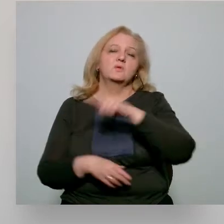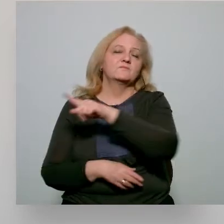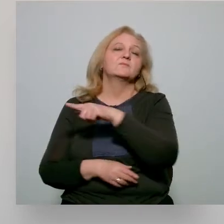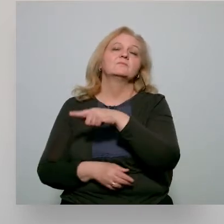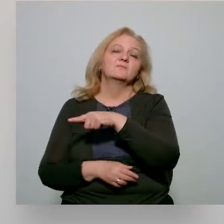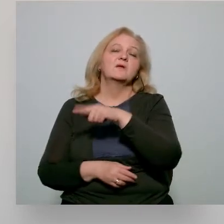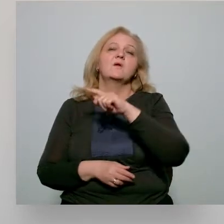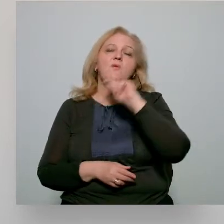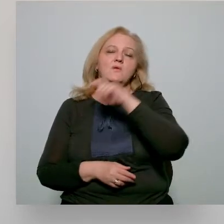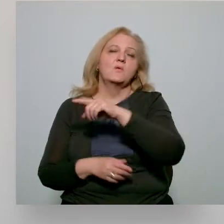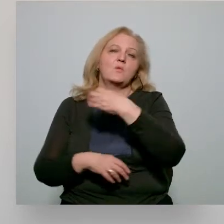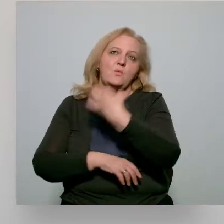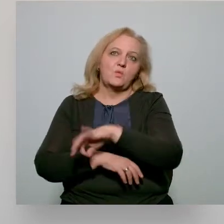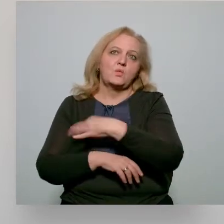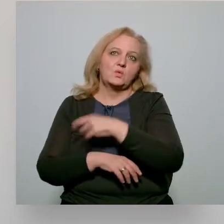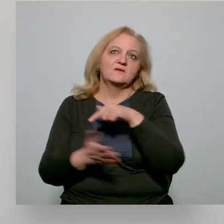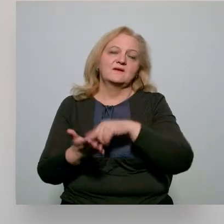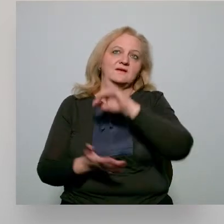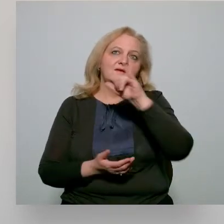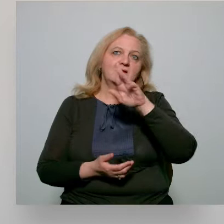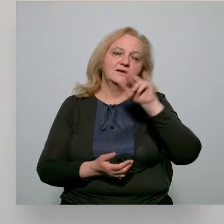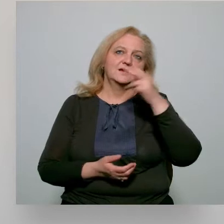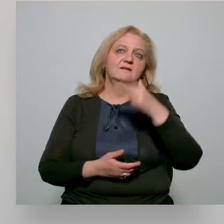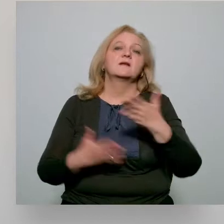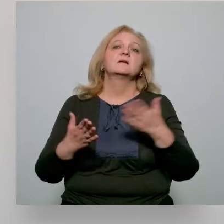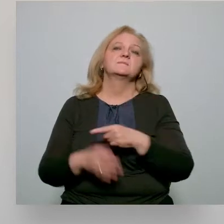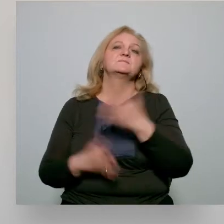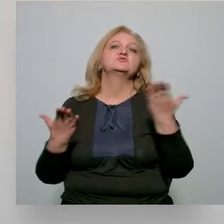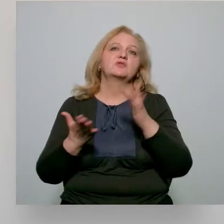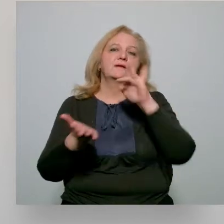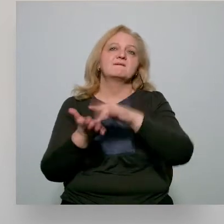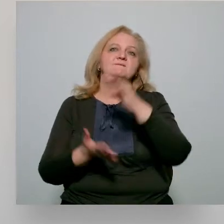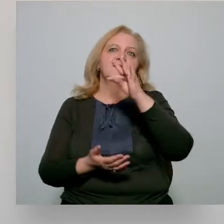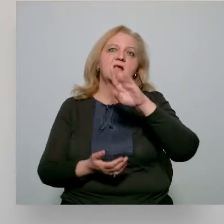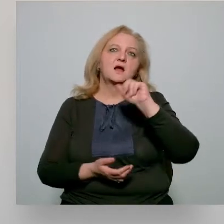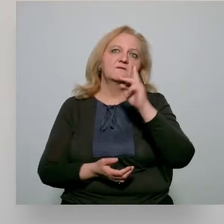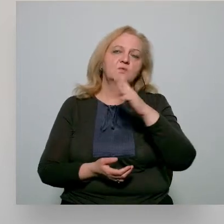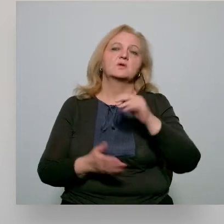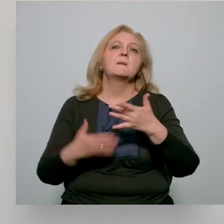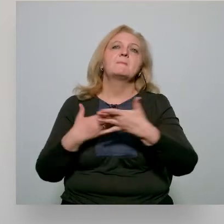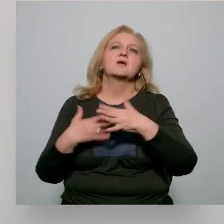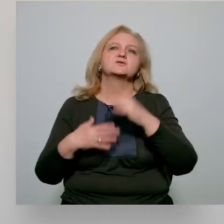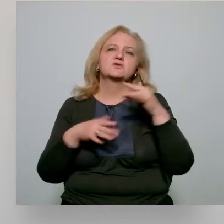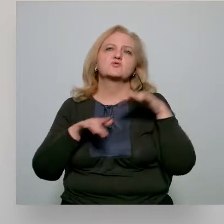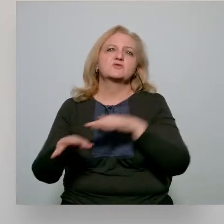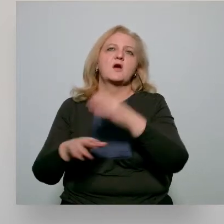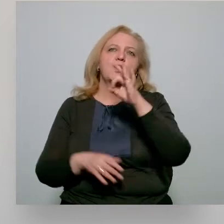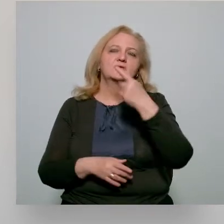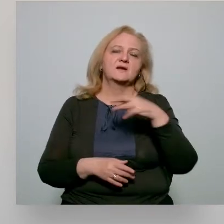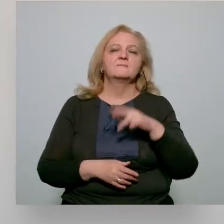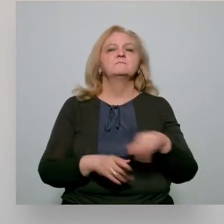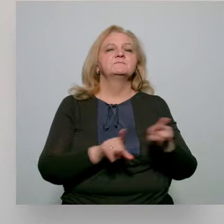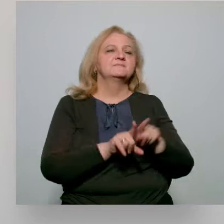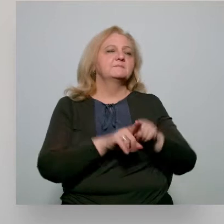Wiadrina we Frankfurcie nad Odrą. Dzień dobry. I Mykoła Jabczuk,